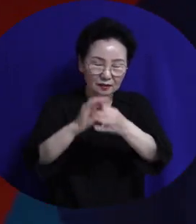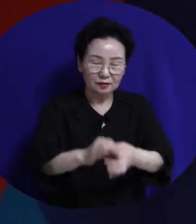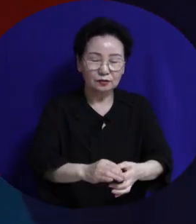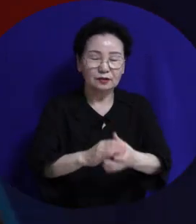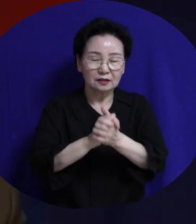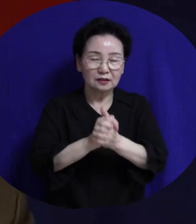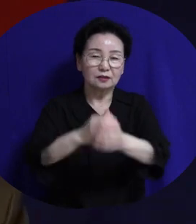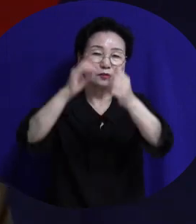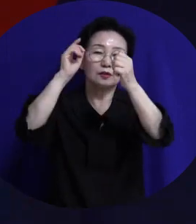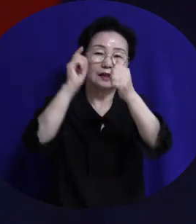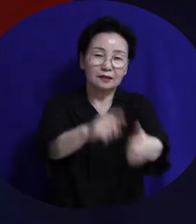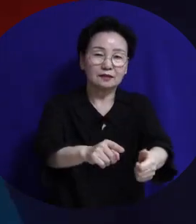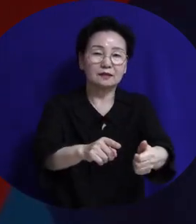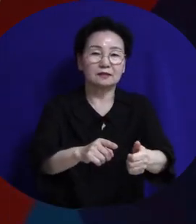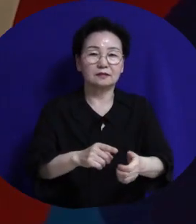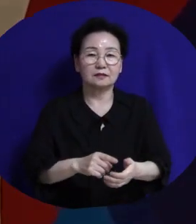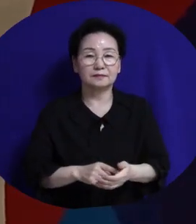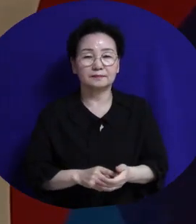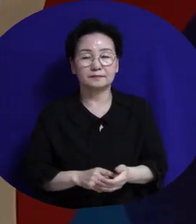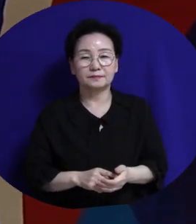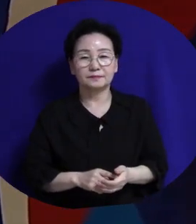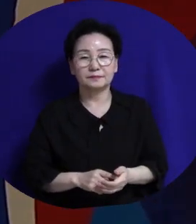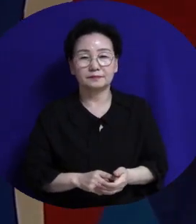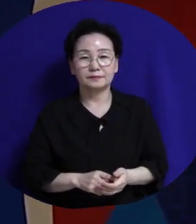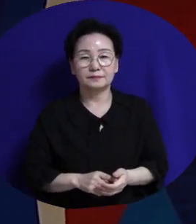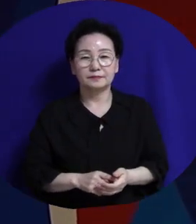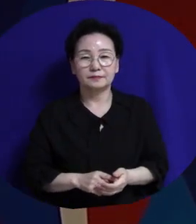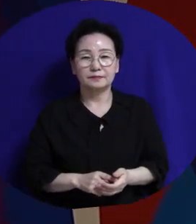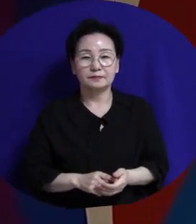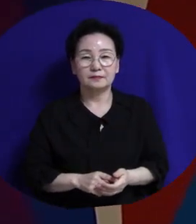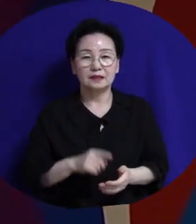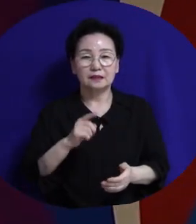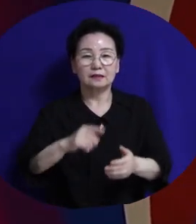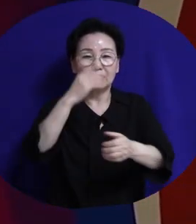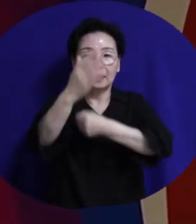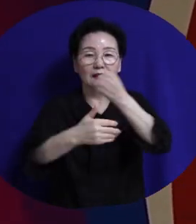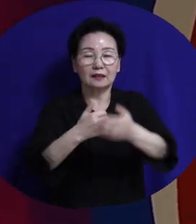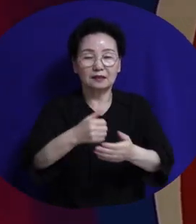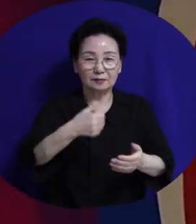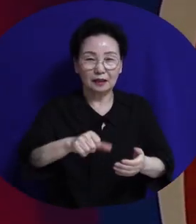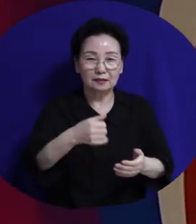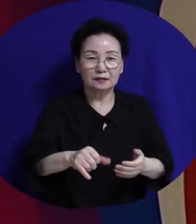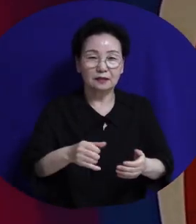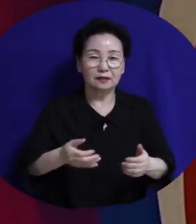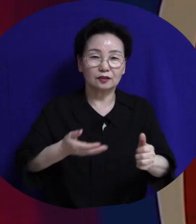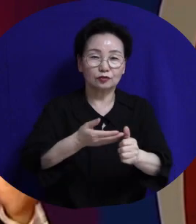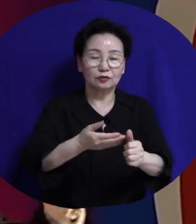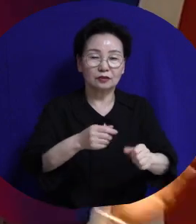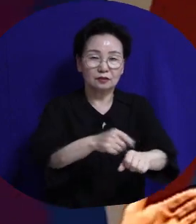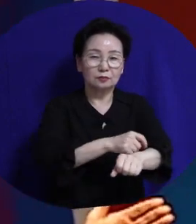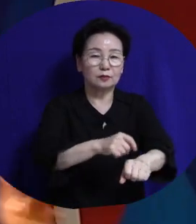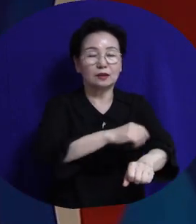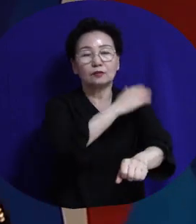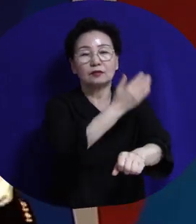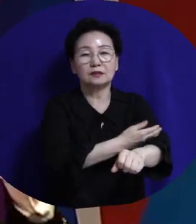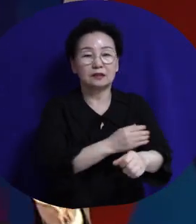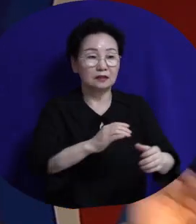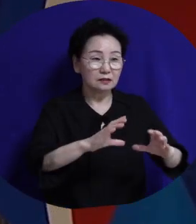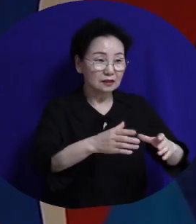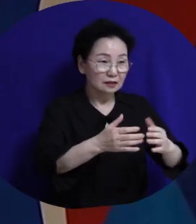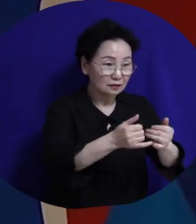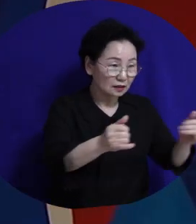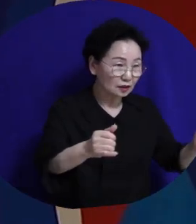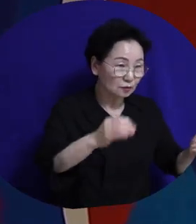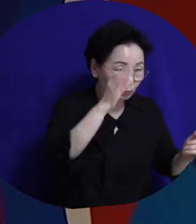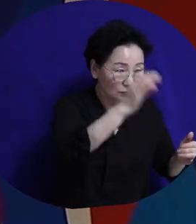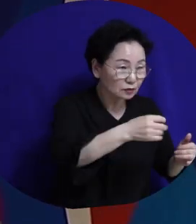여러분들에게 쉬지 말고 그래서 기도하라는 겁니다. 이건 하나님의 자녀에게 준 특권이 세상은 보지도 못하고 듣지도